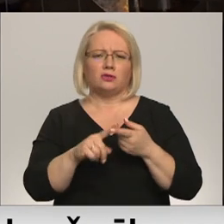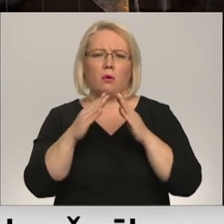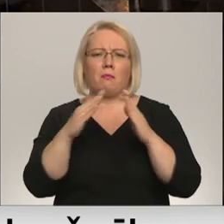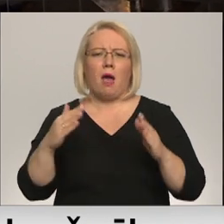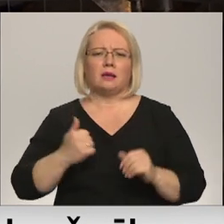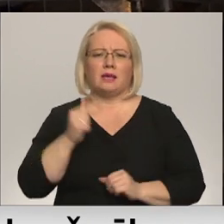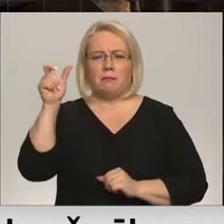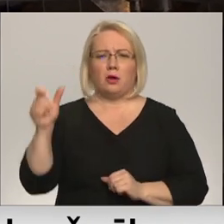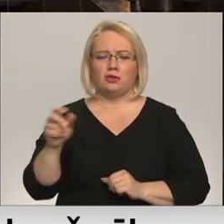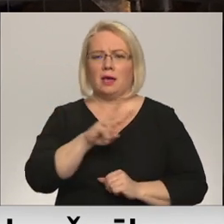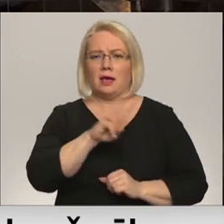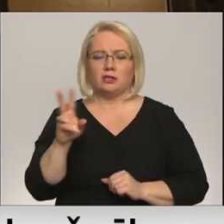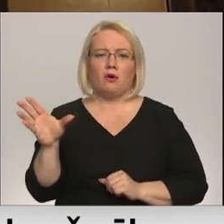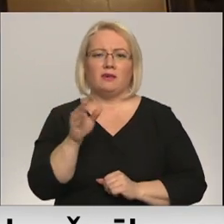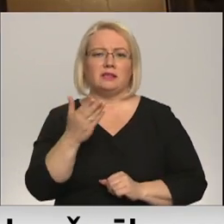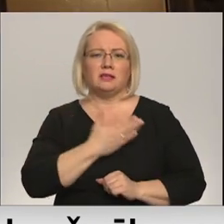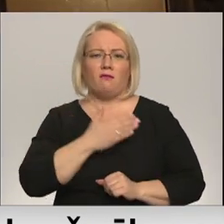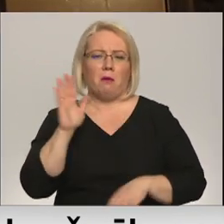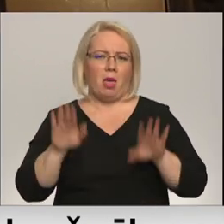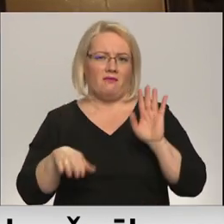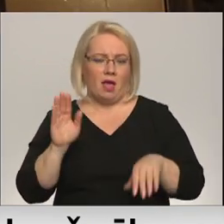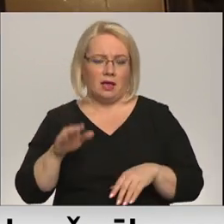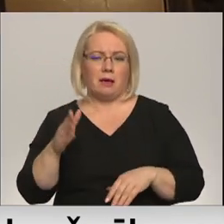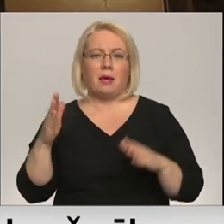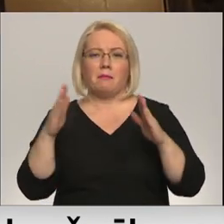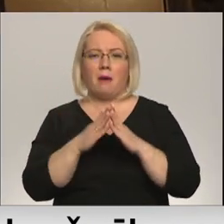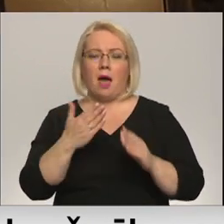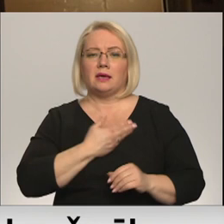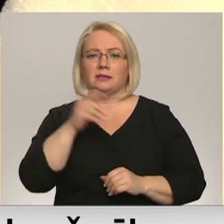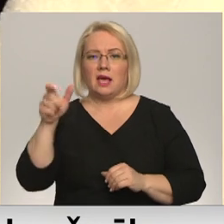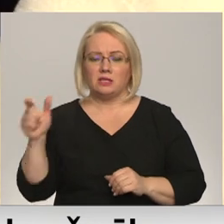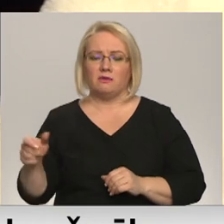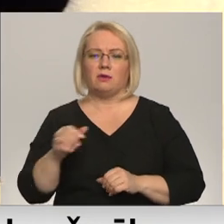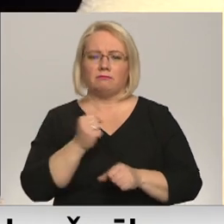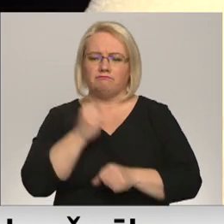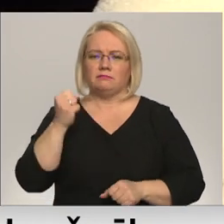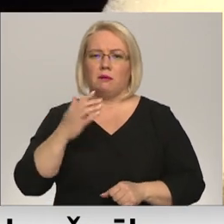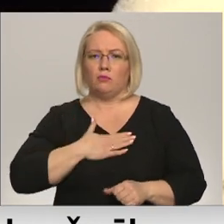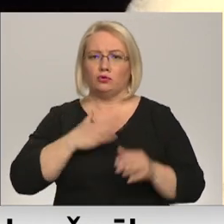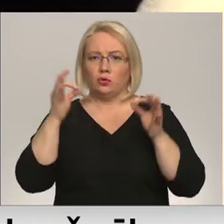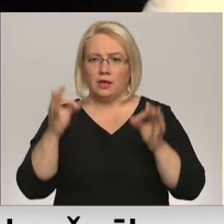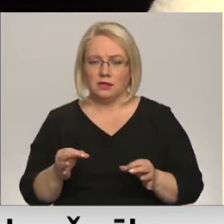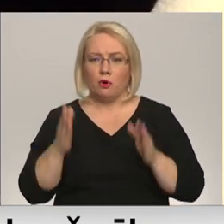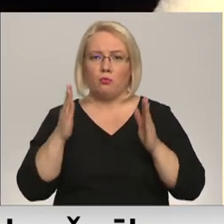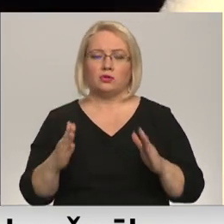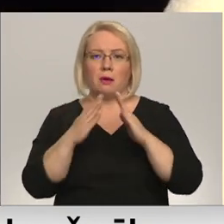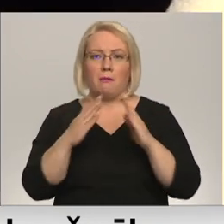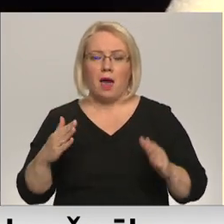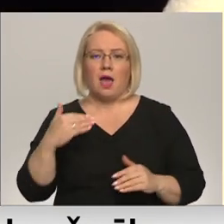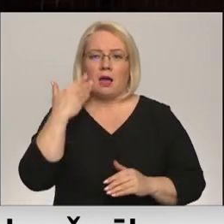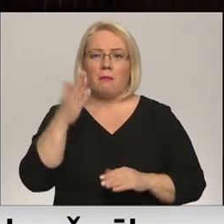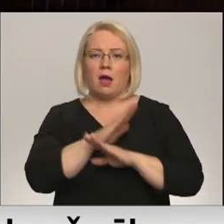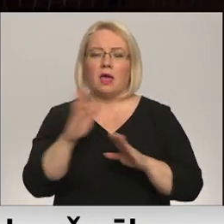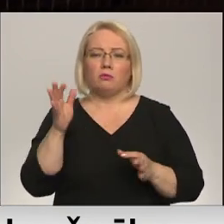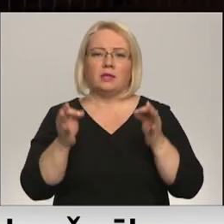laiku iedzīvotāji tur dzīvojuši patvaļīgi, taču mājas iemītnieki turpina pastāvēt uz savām tiesībām namā, atrasties vismaz tik ilgi, kamēr nebūs tiesas lēmums par